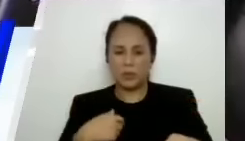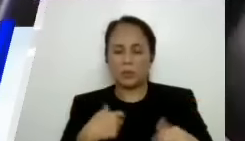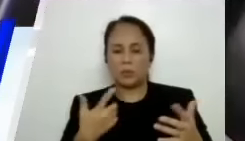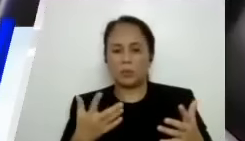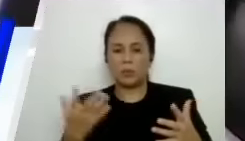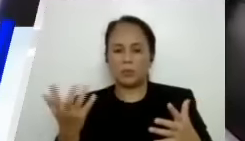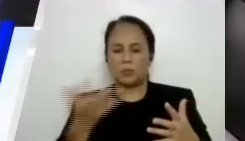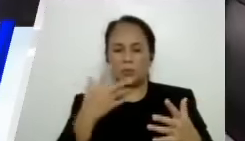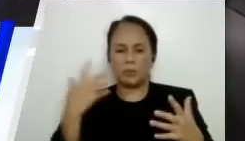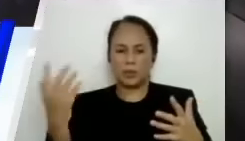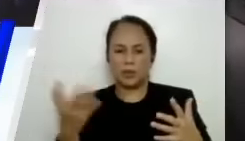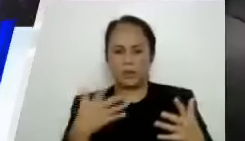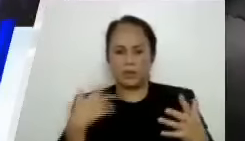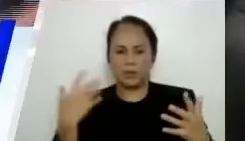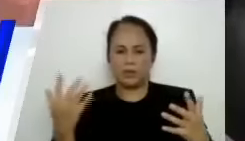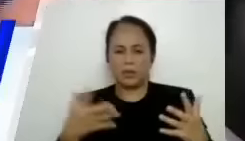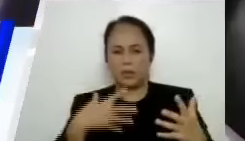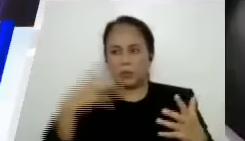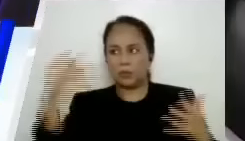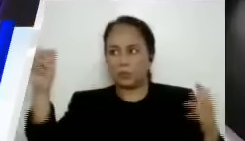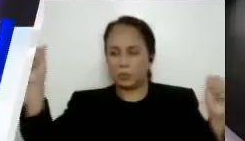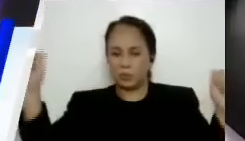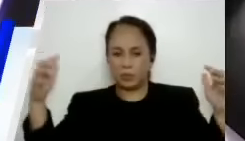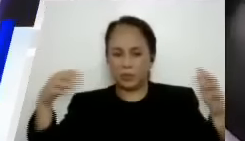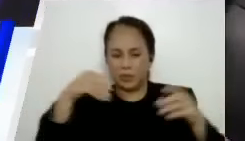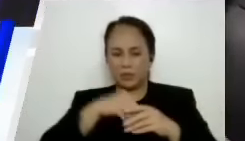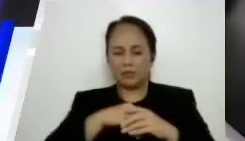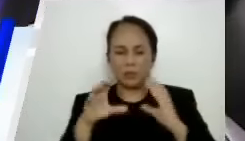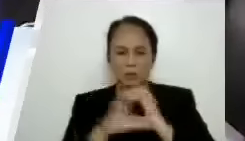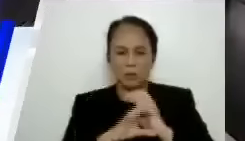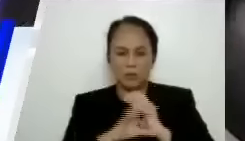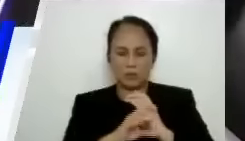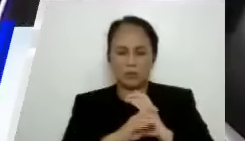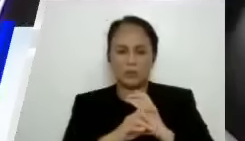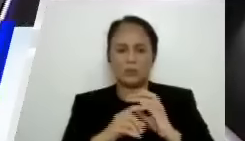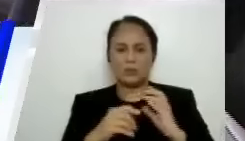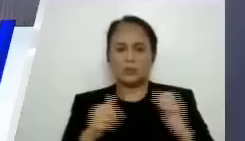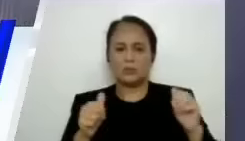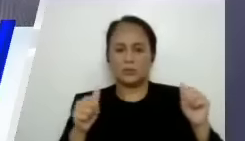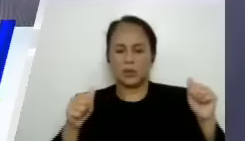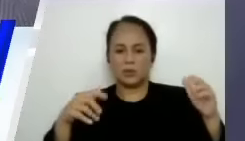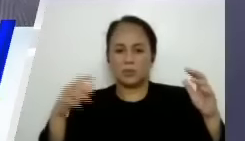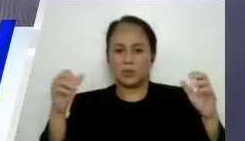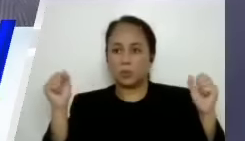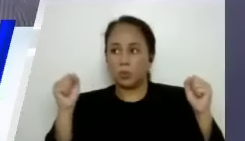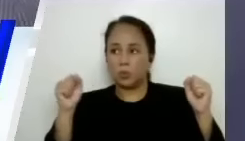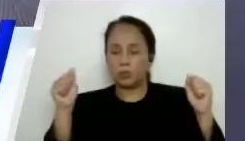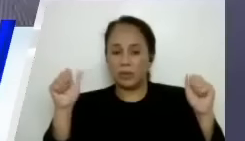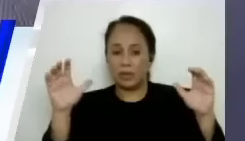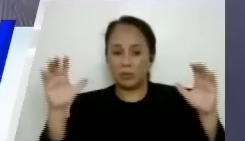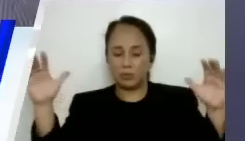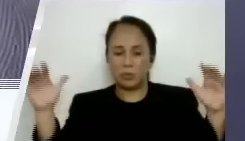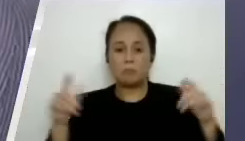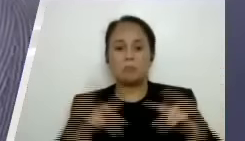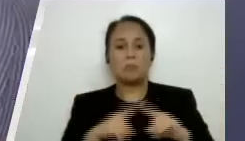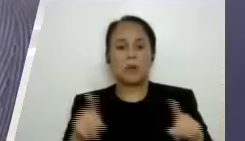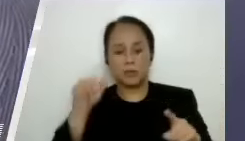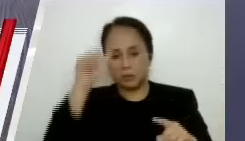bring in the outside air into the car so that pumasok yung yung mas malamig na hangin pero paalala ng